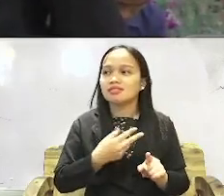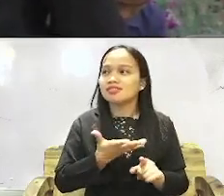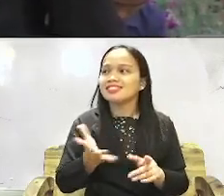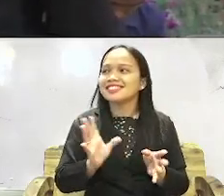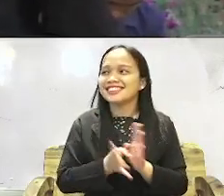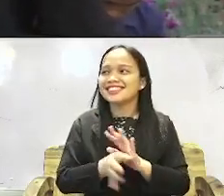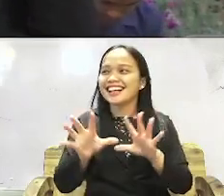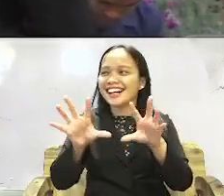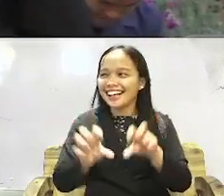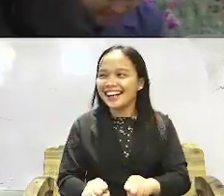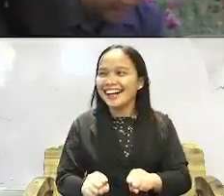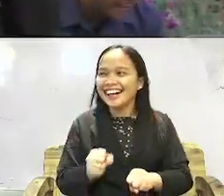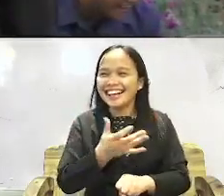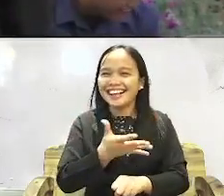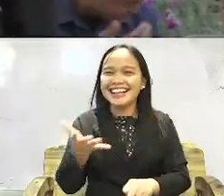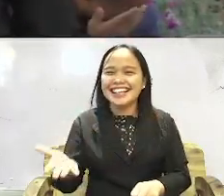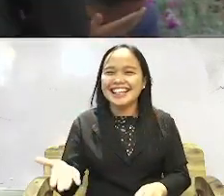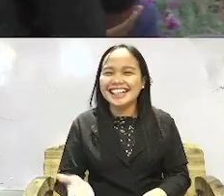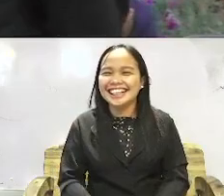kayo. Ayan po.